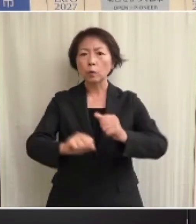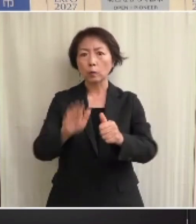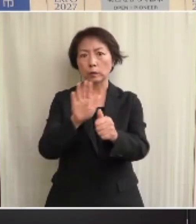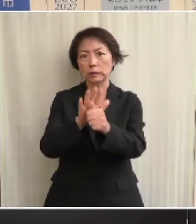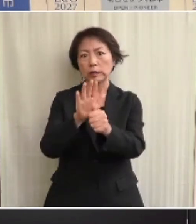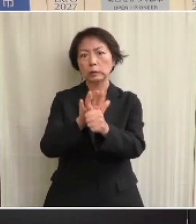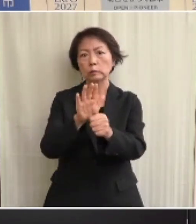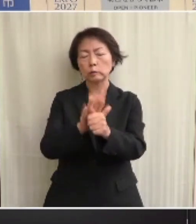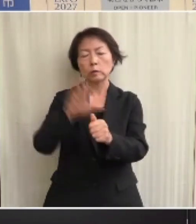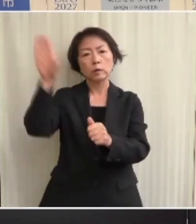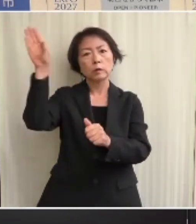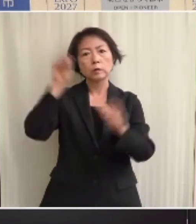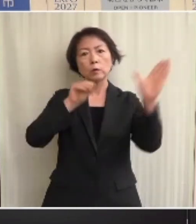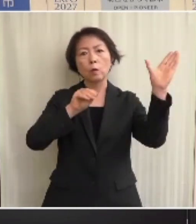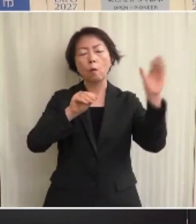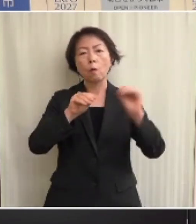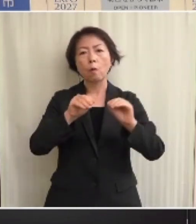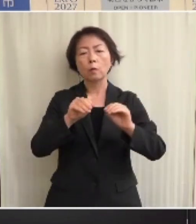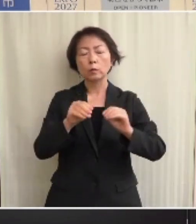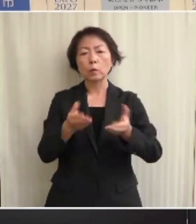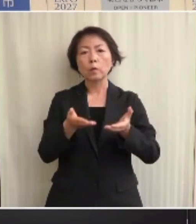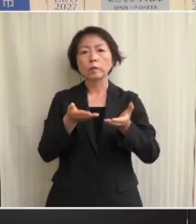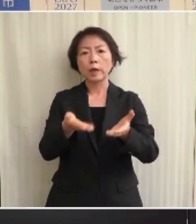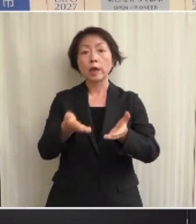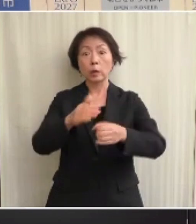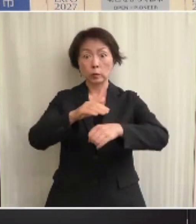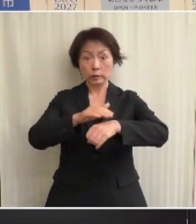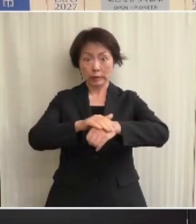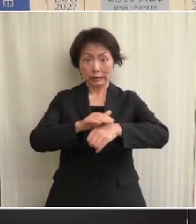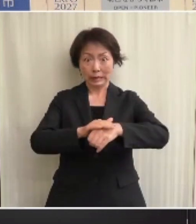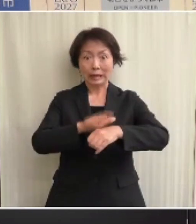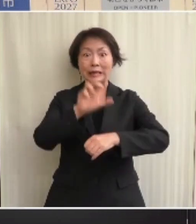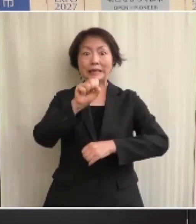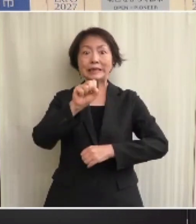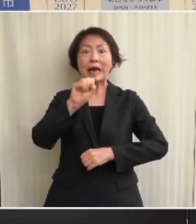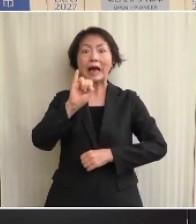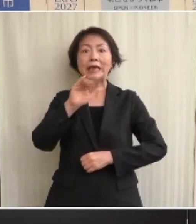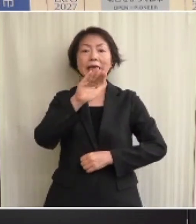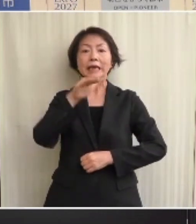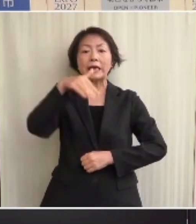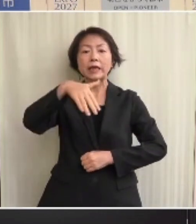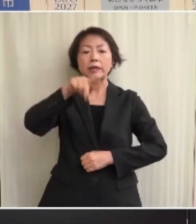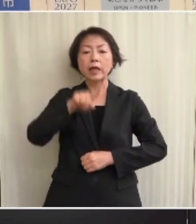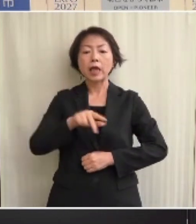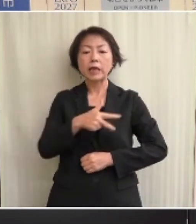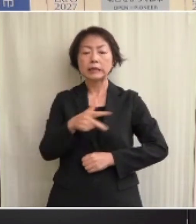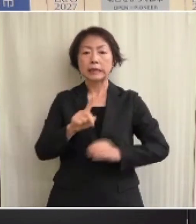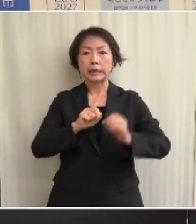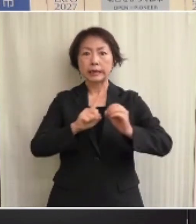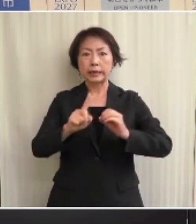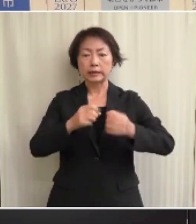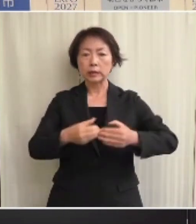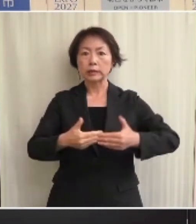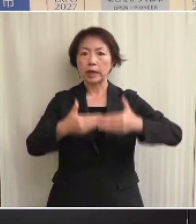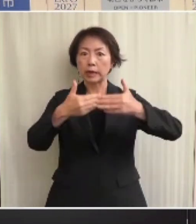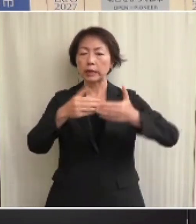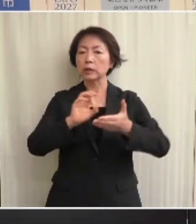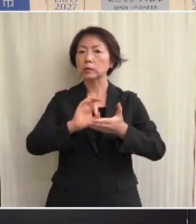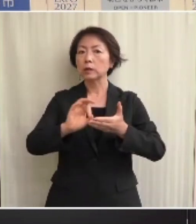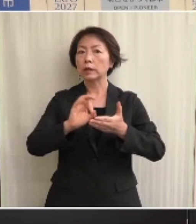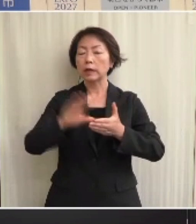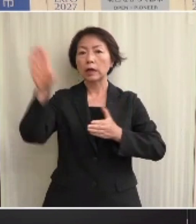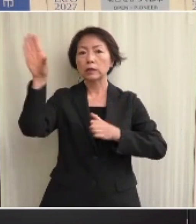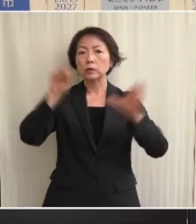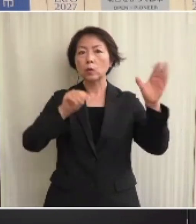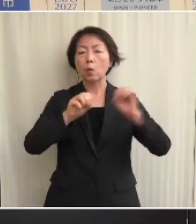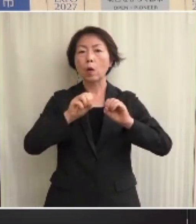する情報の提供の仕方として、サイネージ、デジタルサイネージを活用した情報発信を